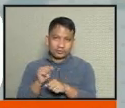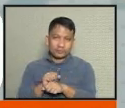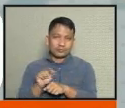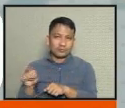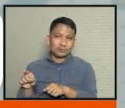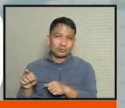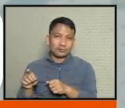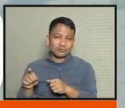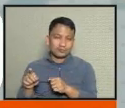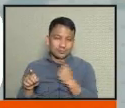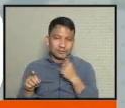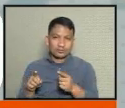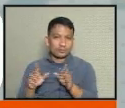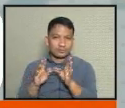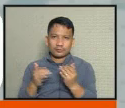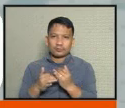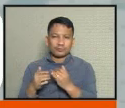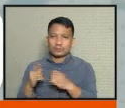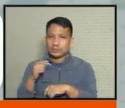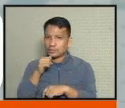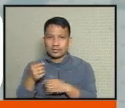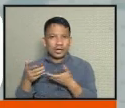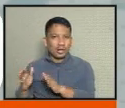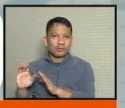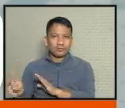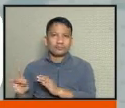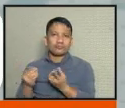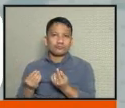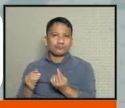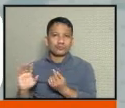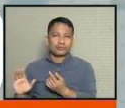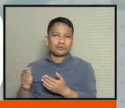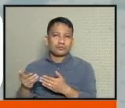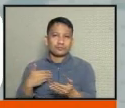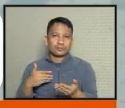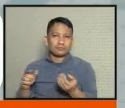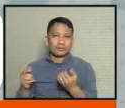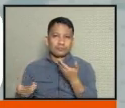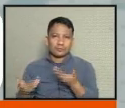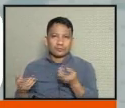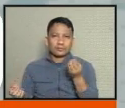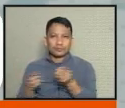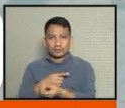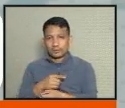sure itong Del Monte Motors, hindi ko konsintihin yung ginagawa mong kawalanghian, eh baka masiba ka.